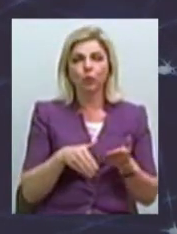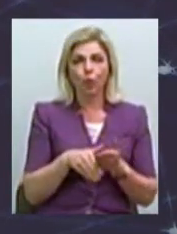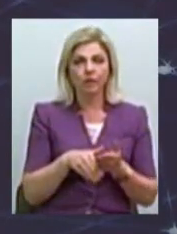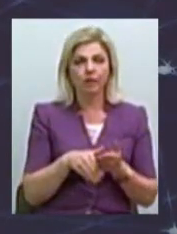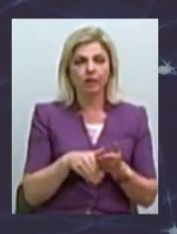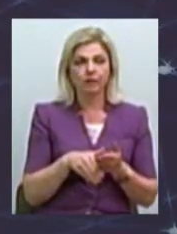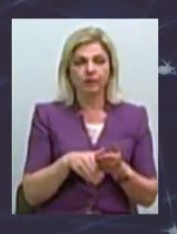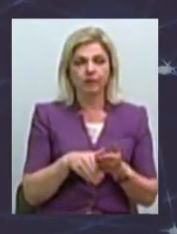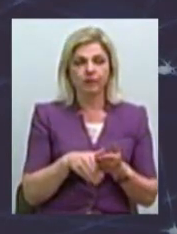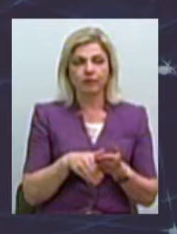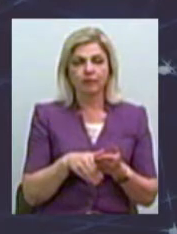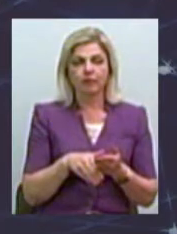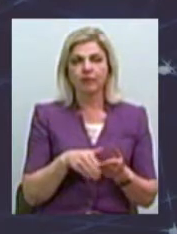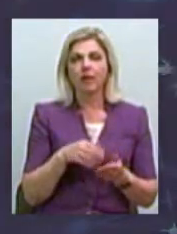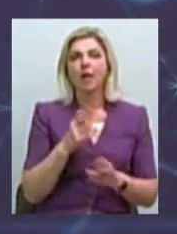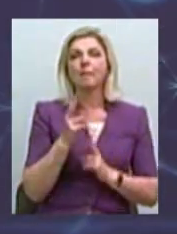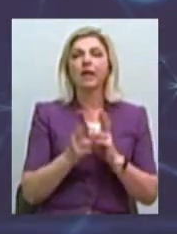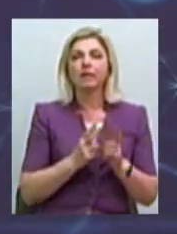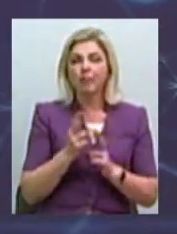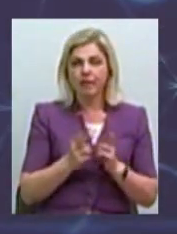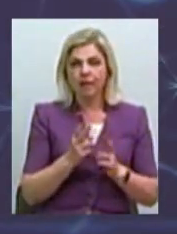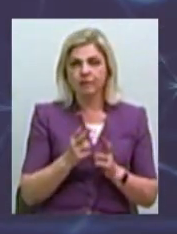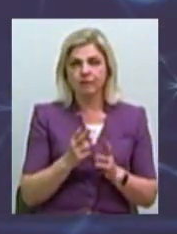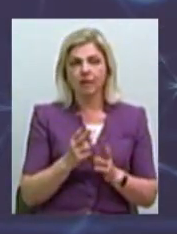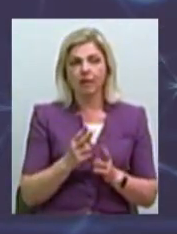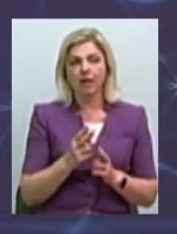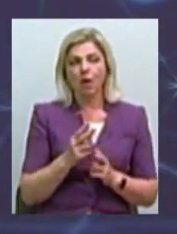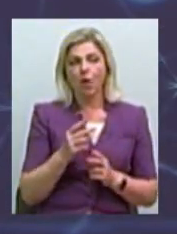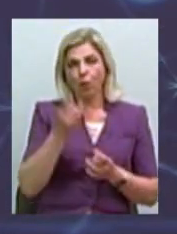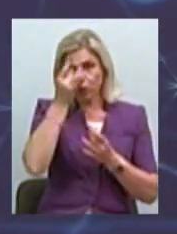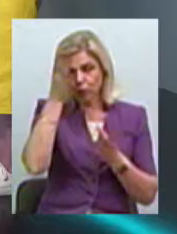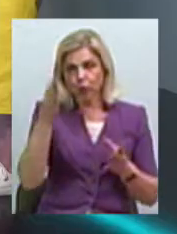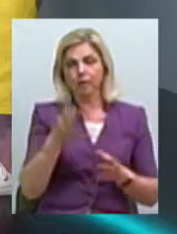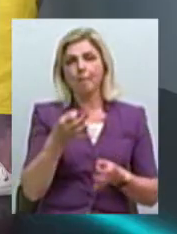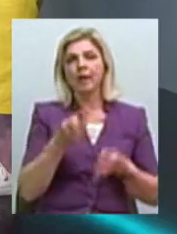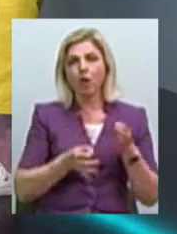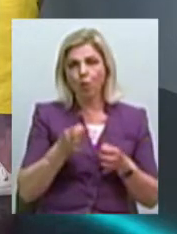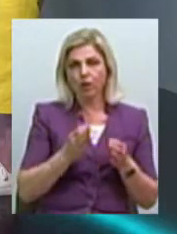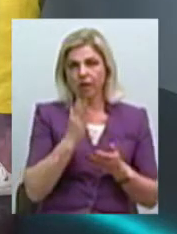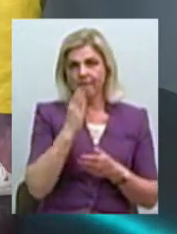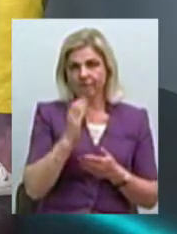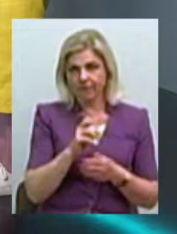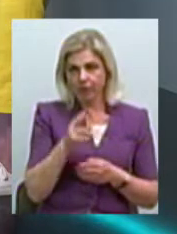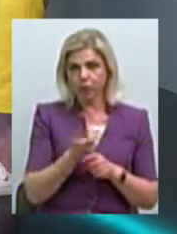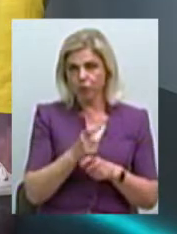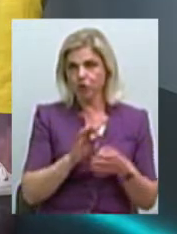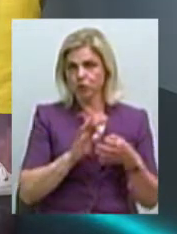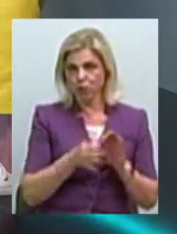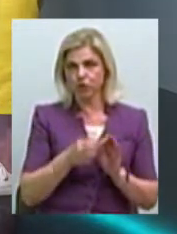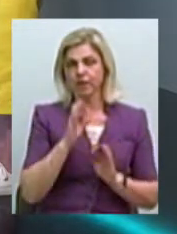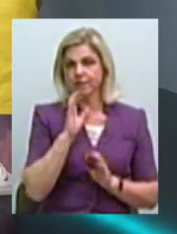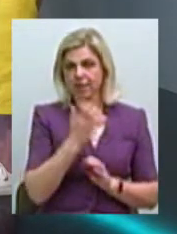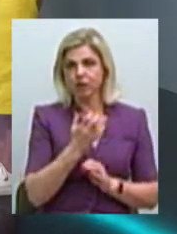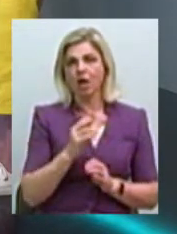интерпретации природного культурного наследия. Это вид очень серьезный, очень сложный в